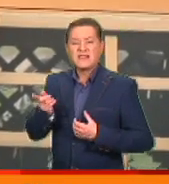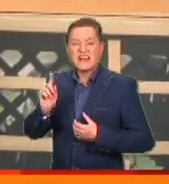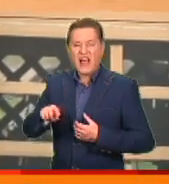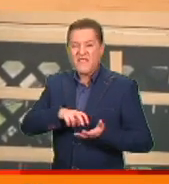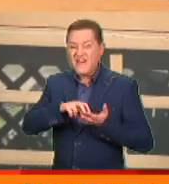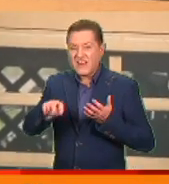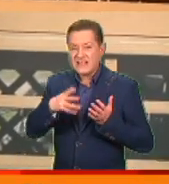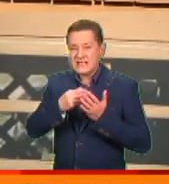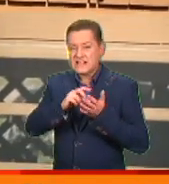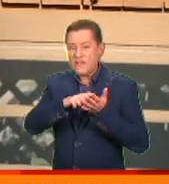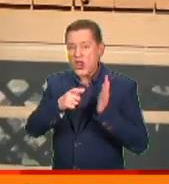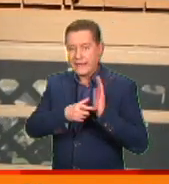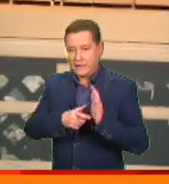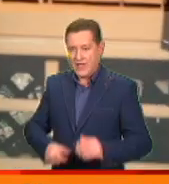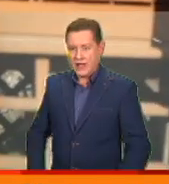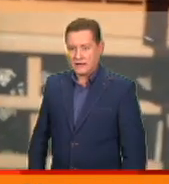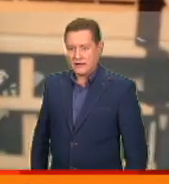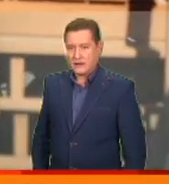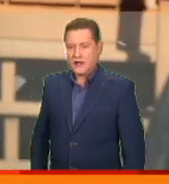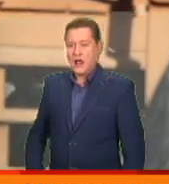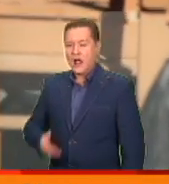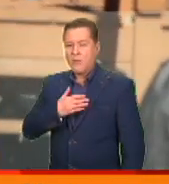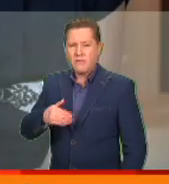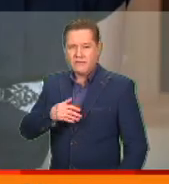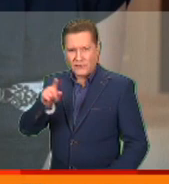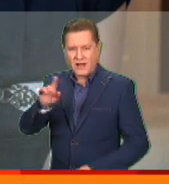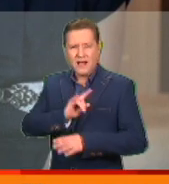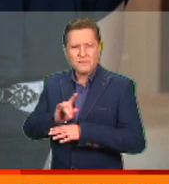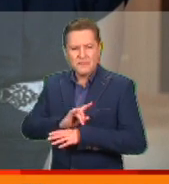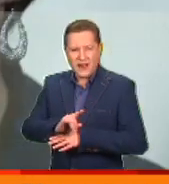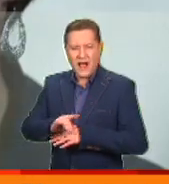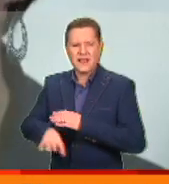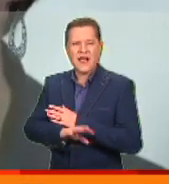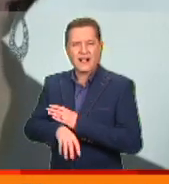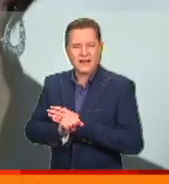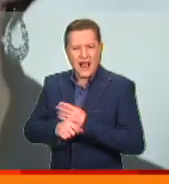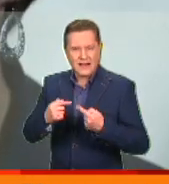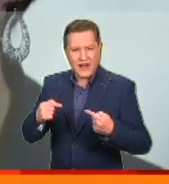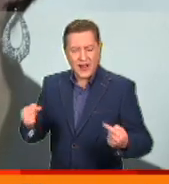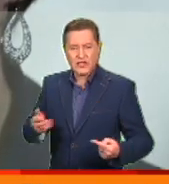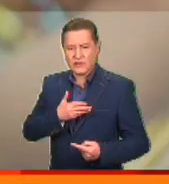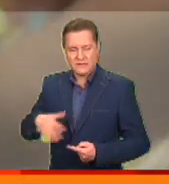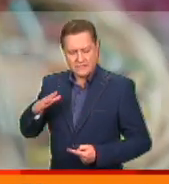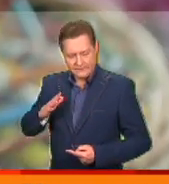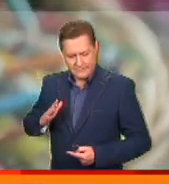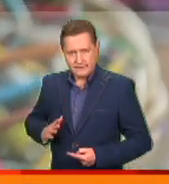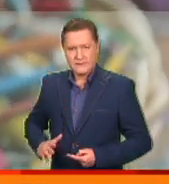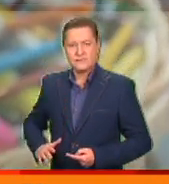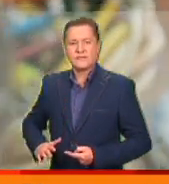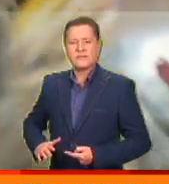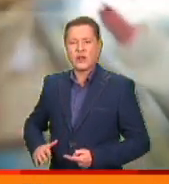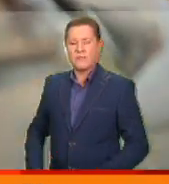своєї кімнати. Ми зіткнулися з брехнею, вона крала деякі речі, однак ми запаслися терпінням.